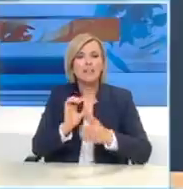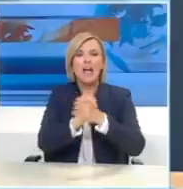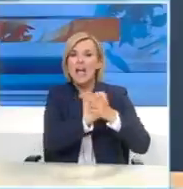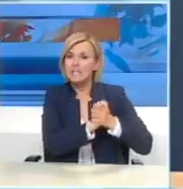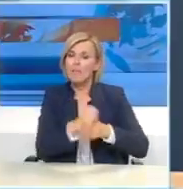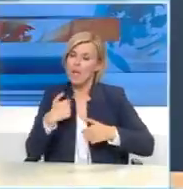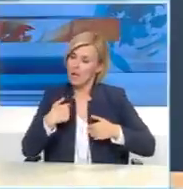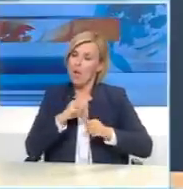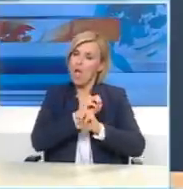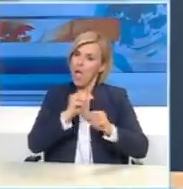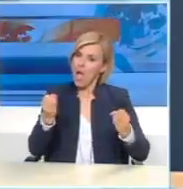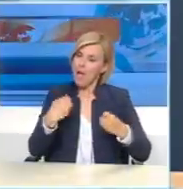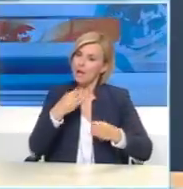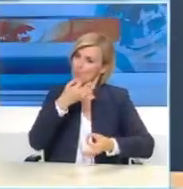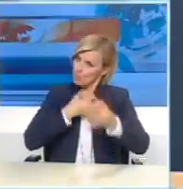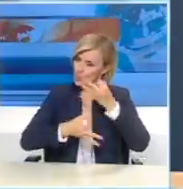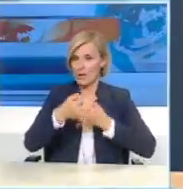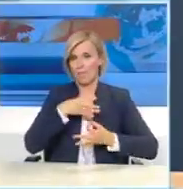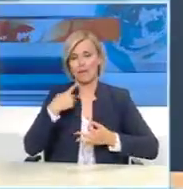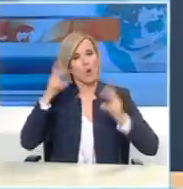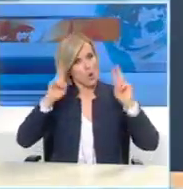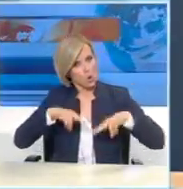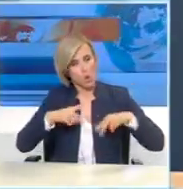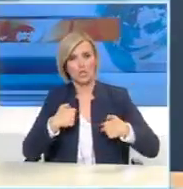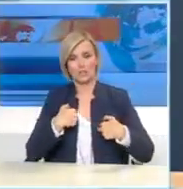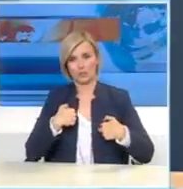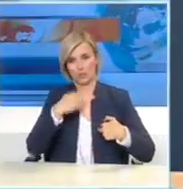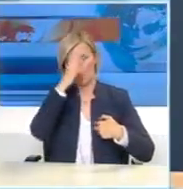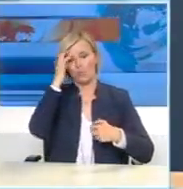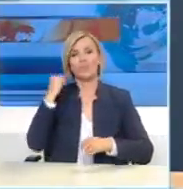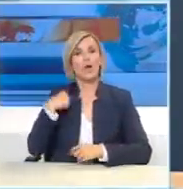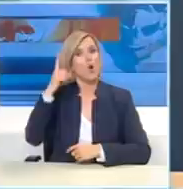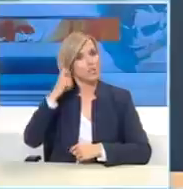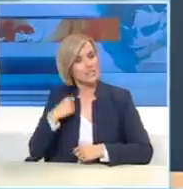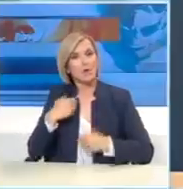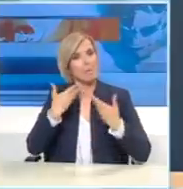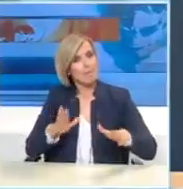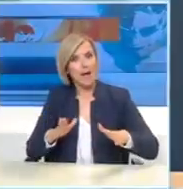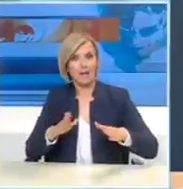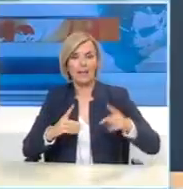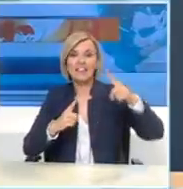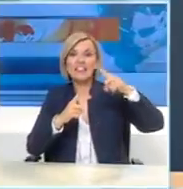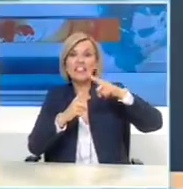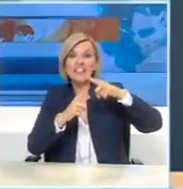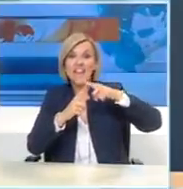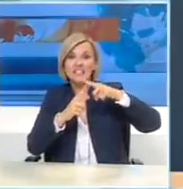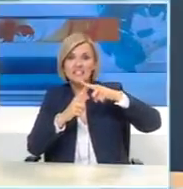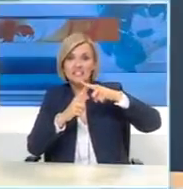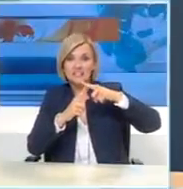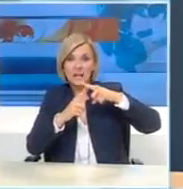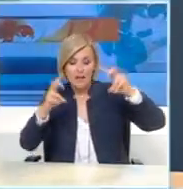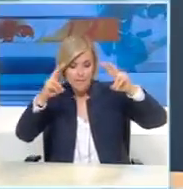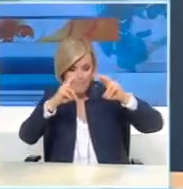ενημερώθηκα για αυτό το περιστατικό, γνωρίζω για αυτό το περιστατικό και ξέρω ότι ιχνηλατήθηκε το περιστατικό πολύ